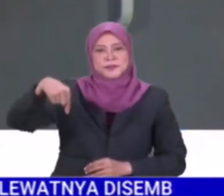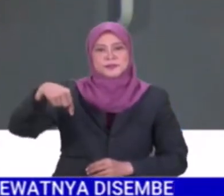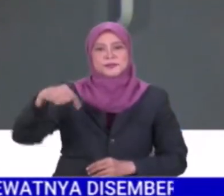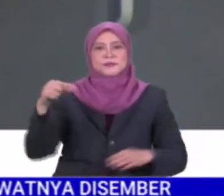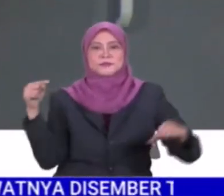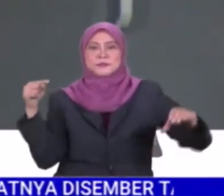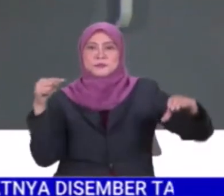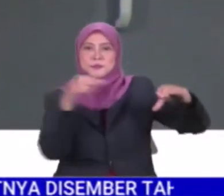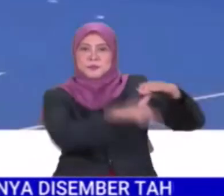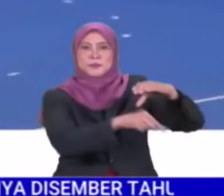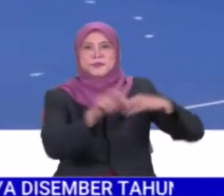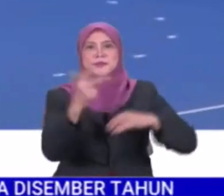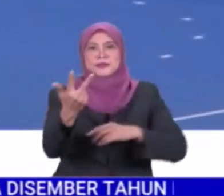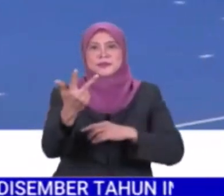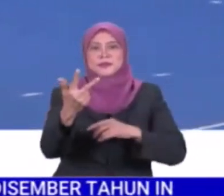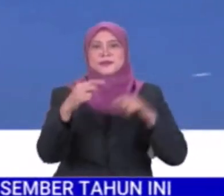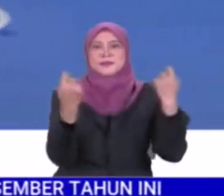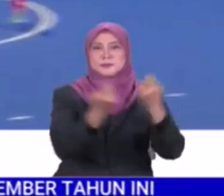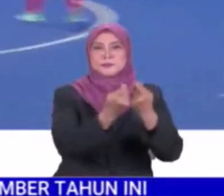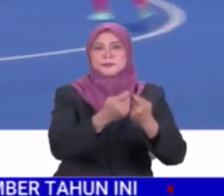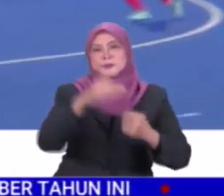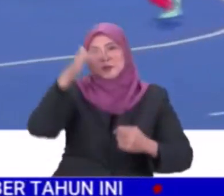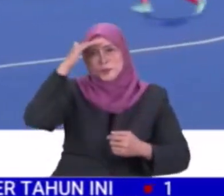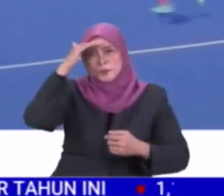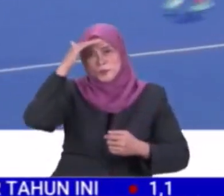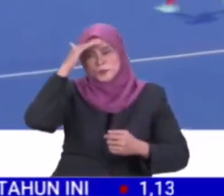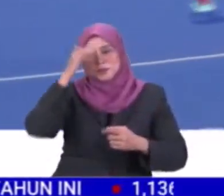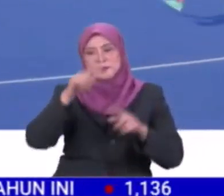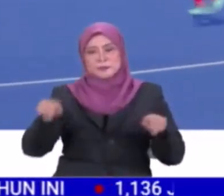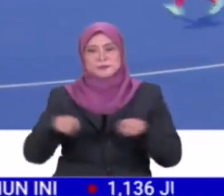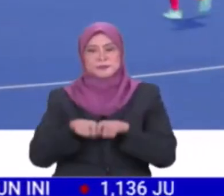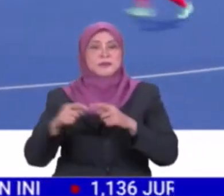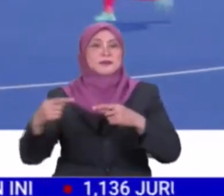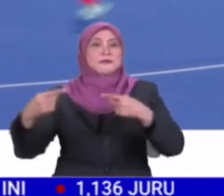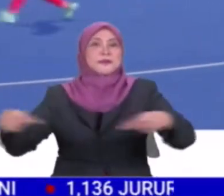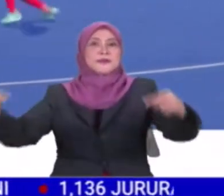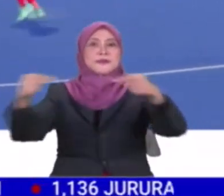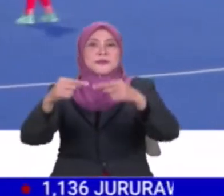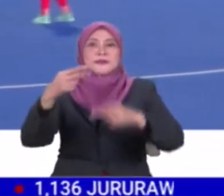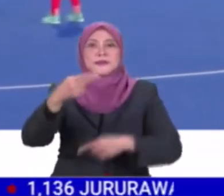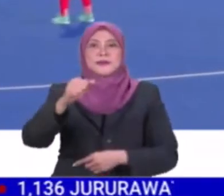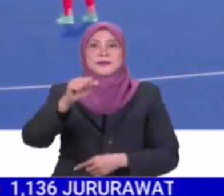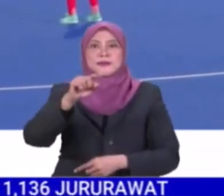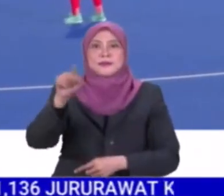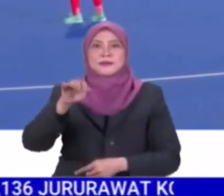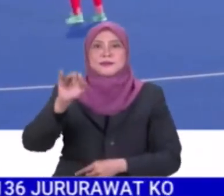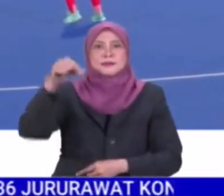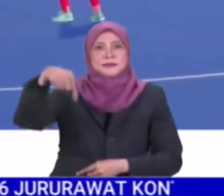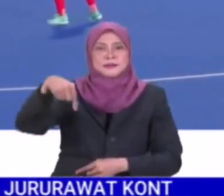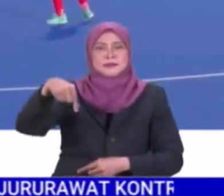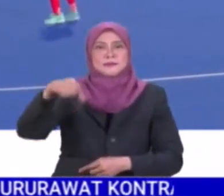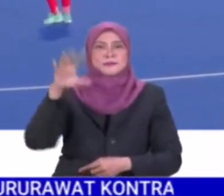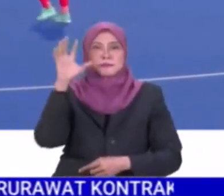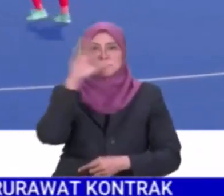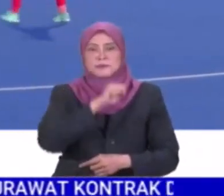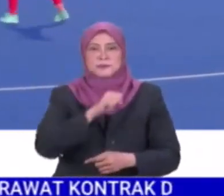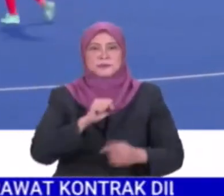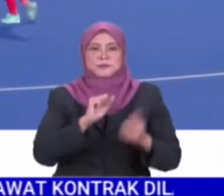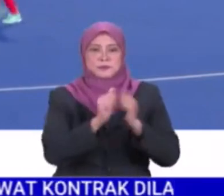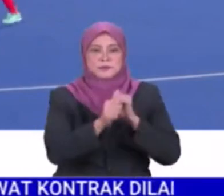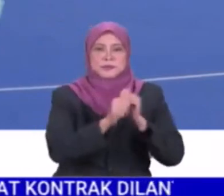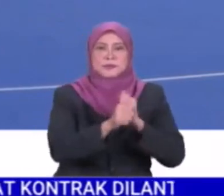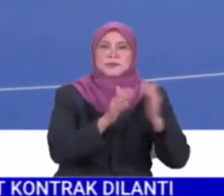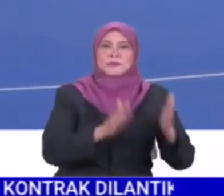gol ketiga pasukannya. Johor kemudian memastikan tempat di final apabila Muhammad Haziq menghukum kealpaan pasukan Perak sekali